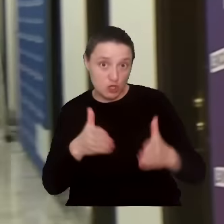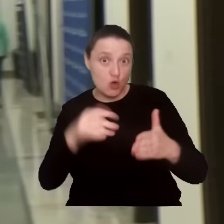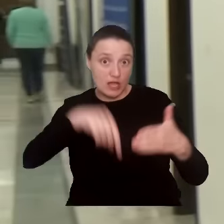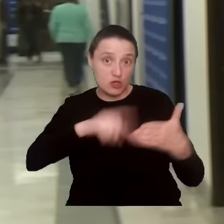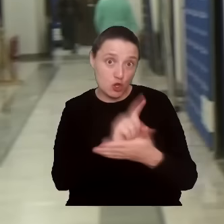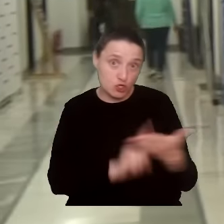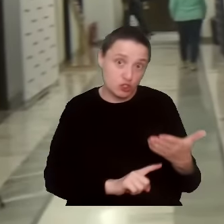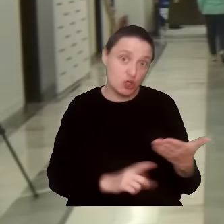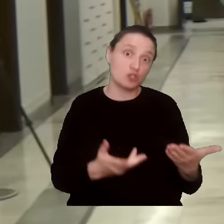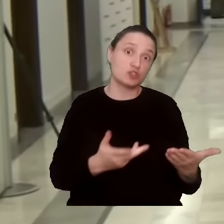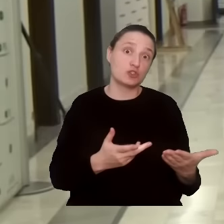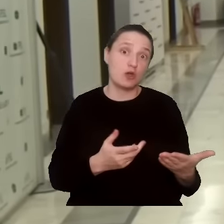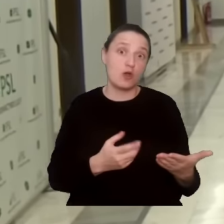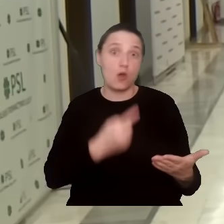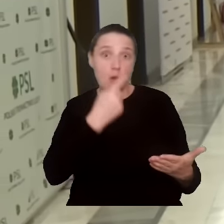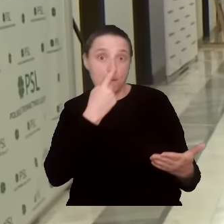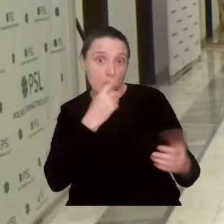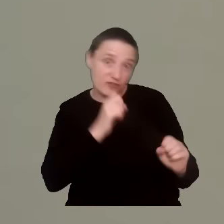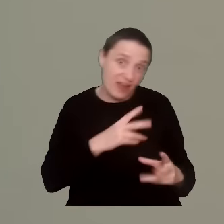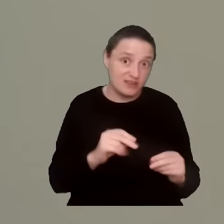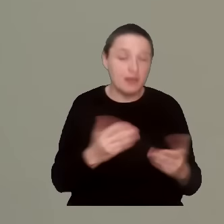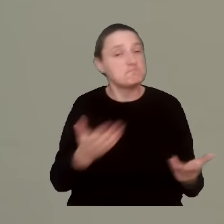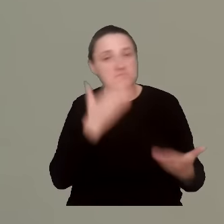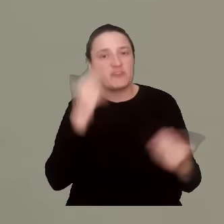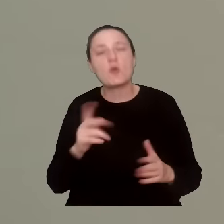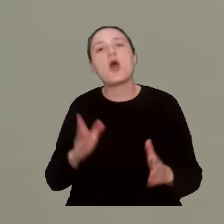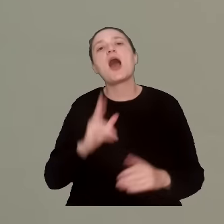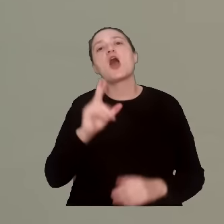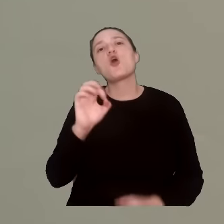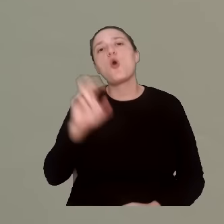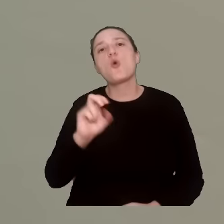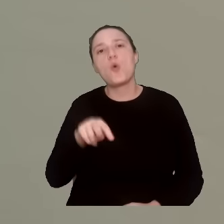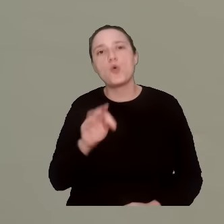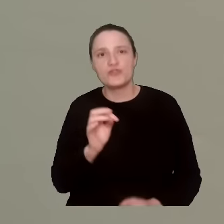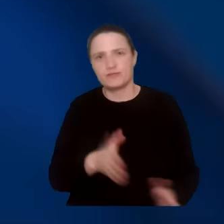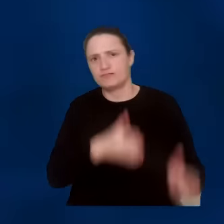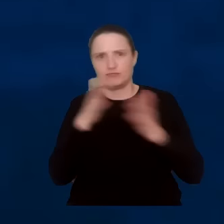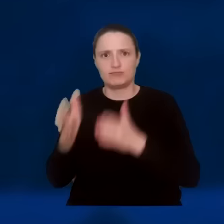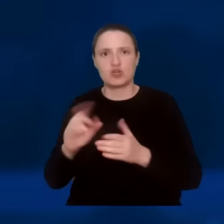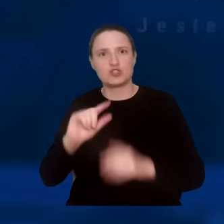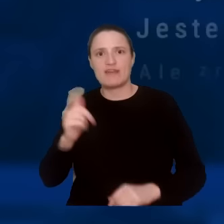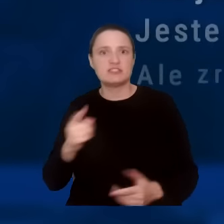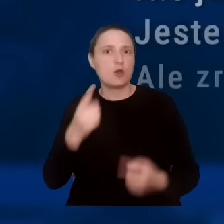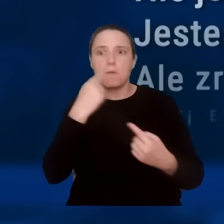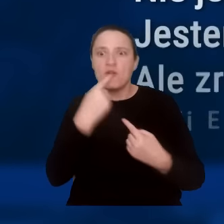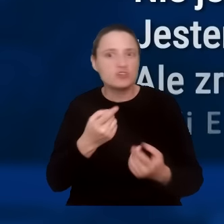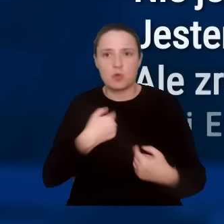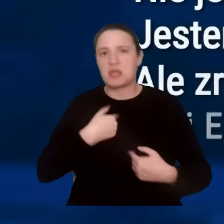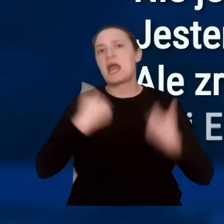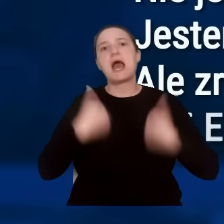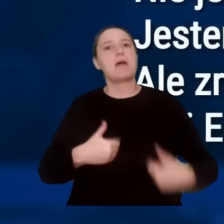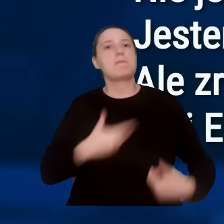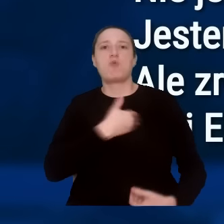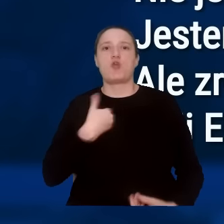Opolszczyźnie. Za to z Lewicy do Koalicji Obywatelskiej przeszedł Łukasz Kochut, który 2 lata temu stwierdził, że nie jest Polakiem. Mam